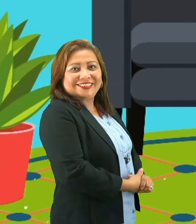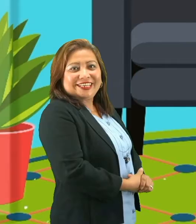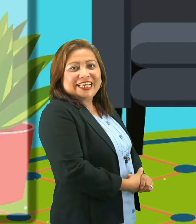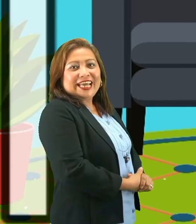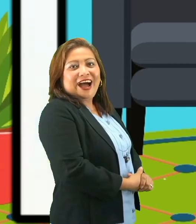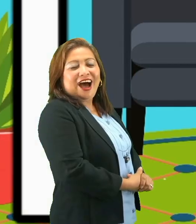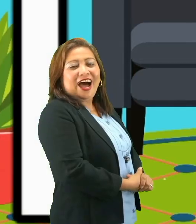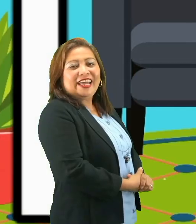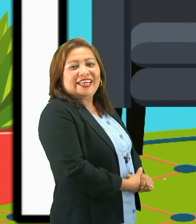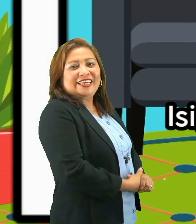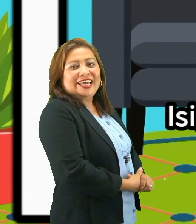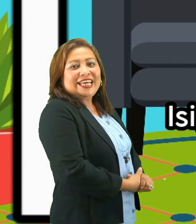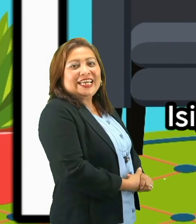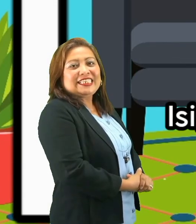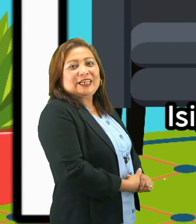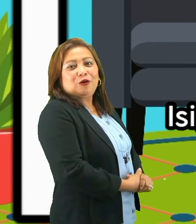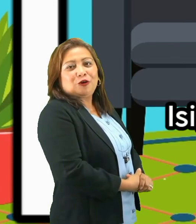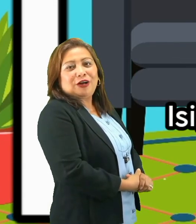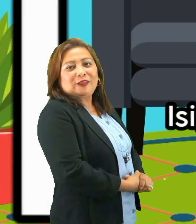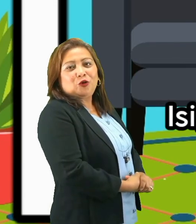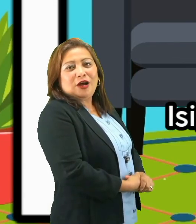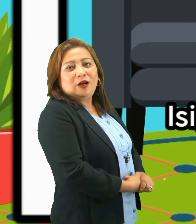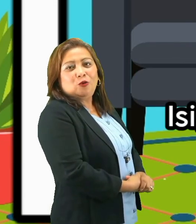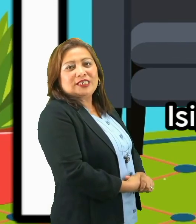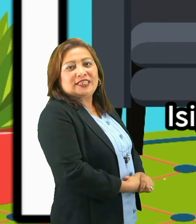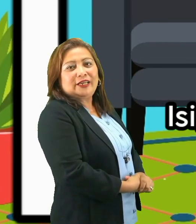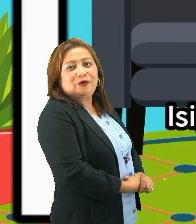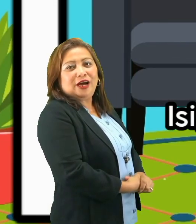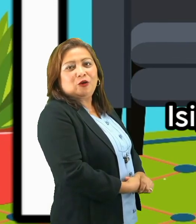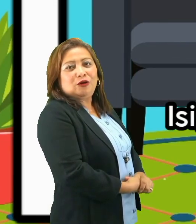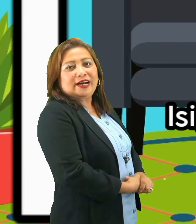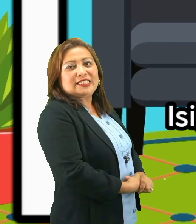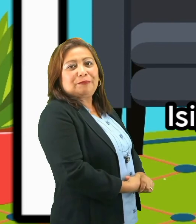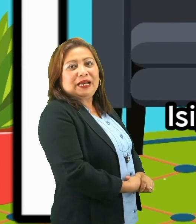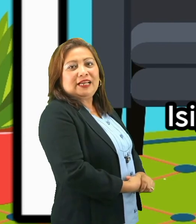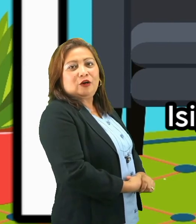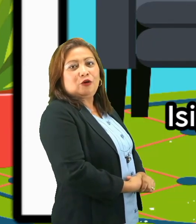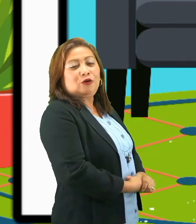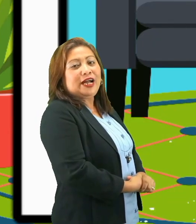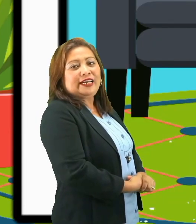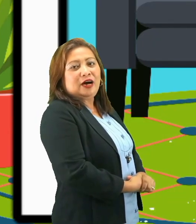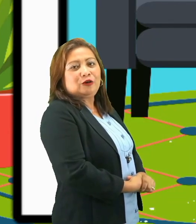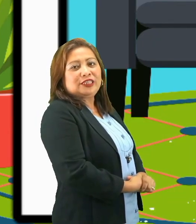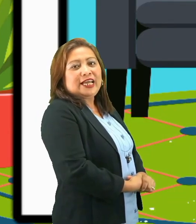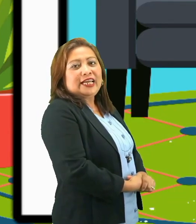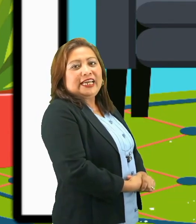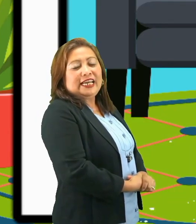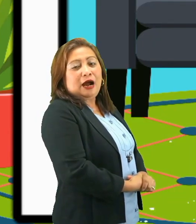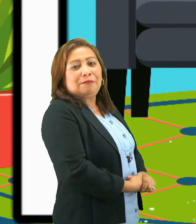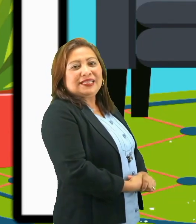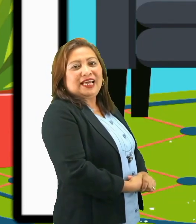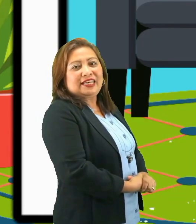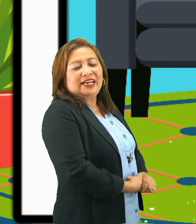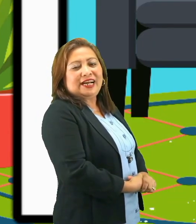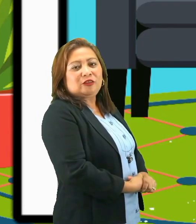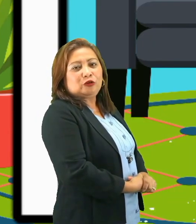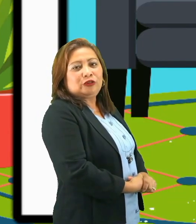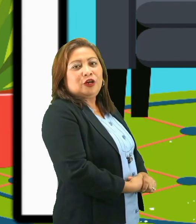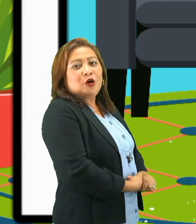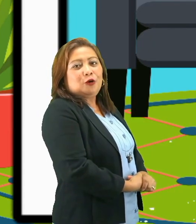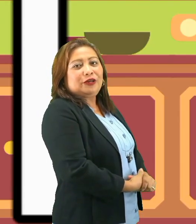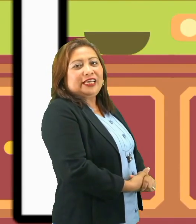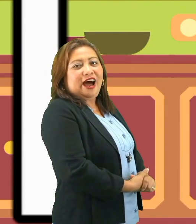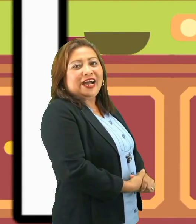online. Ay, isiguro nato nga luwas gayud ang lugar sa peligro o kadaot din ang bata